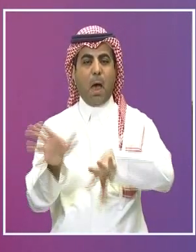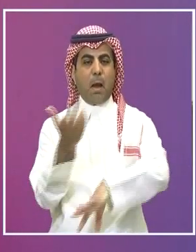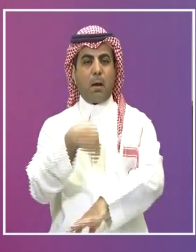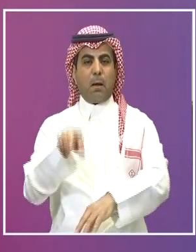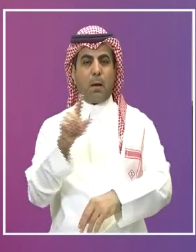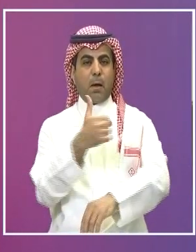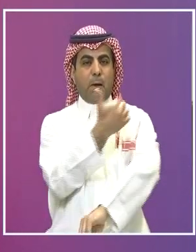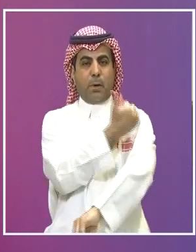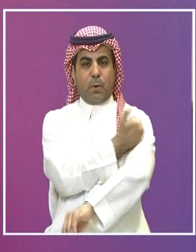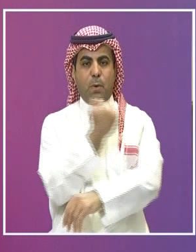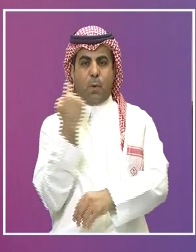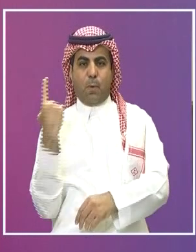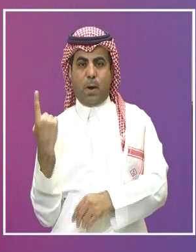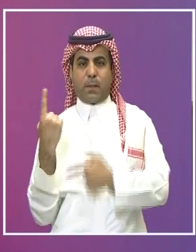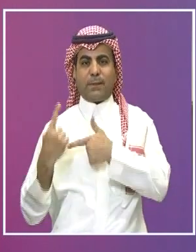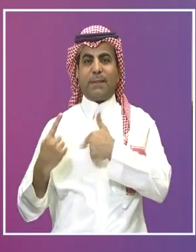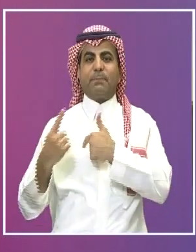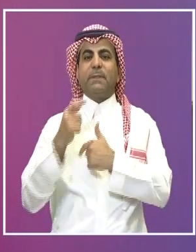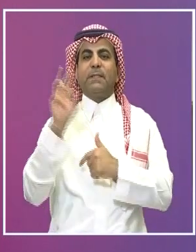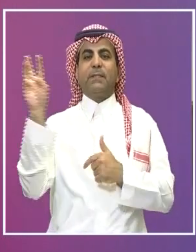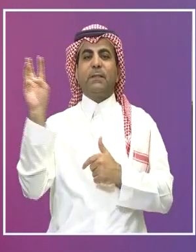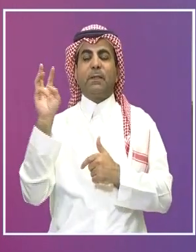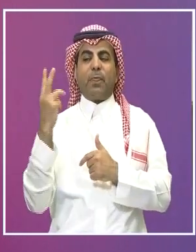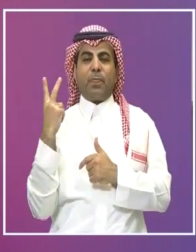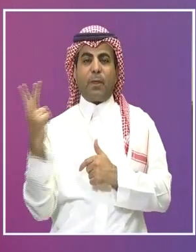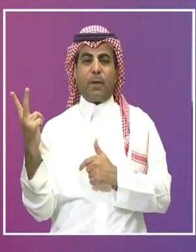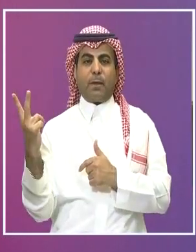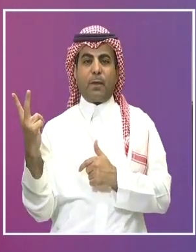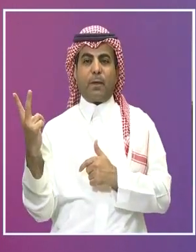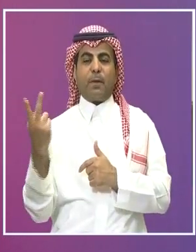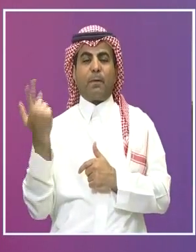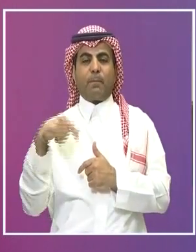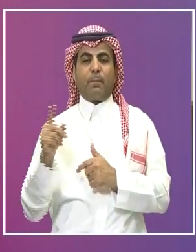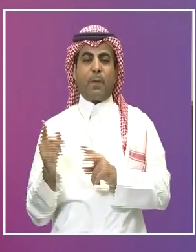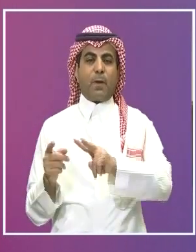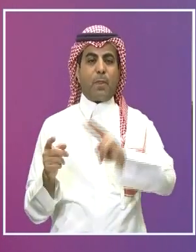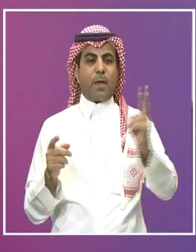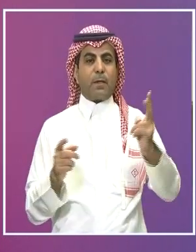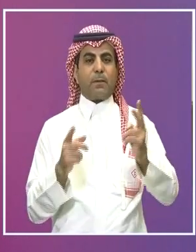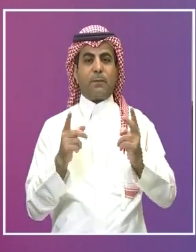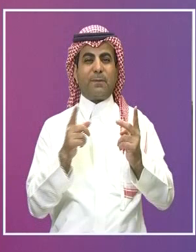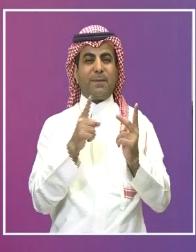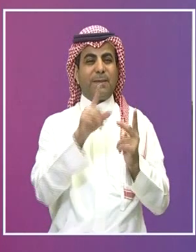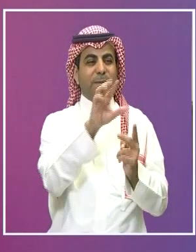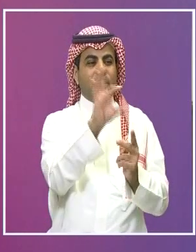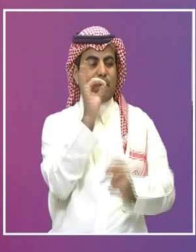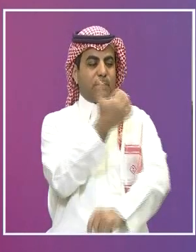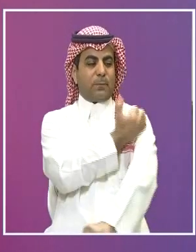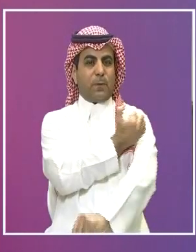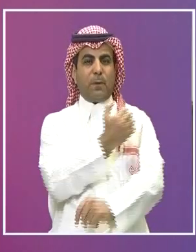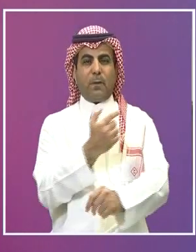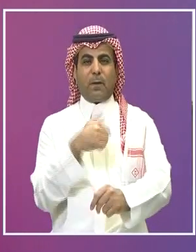الأولى من اللقاح الذي يستلزم جرعتين بجرعة أخرى منشطة من نوع، والجرعة الثانية من